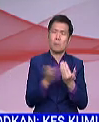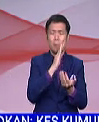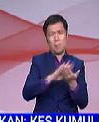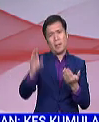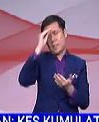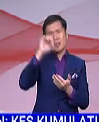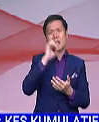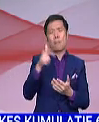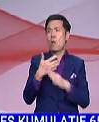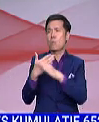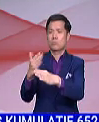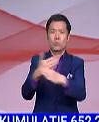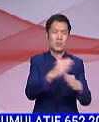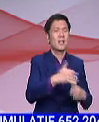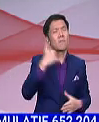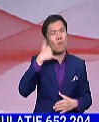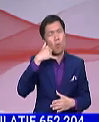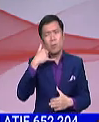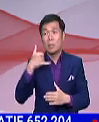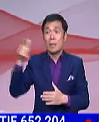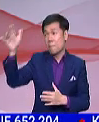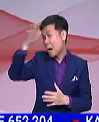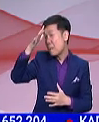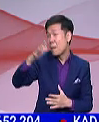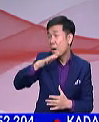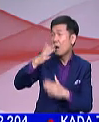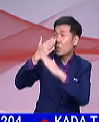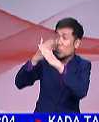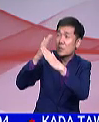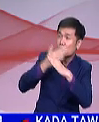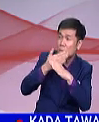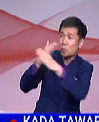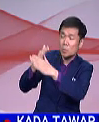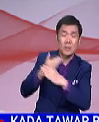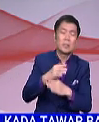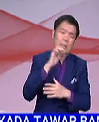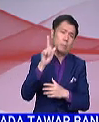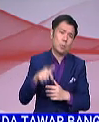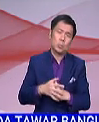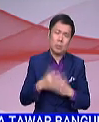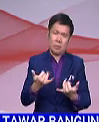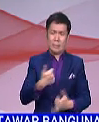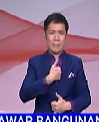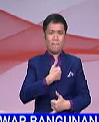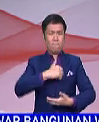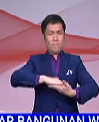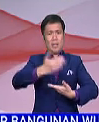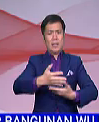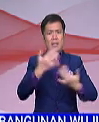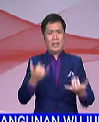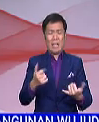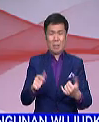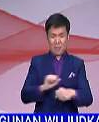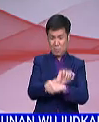perlu kongsi telefon dengan ibu bapa dan ia sangat sesuai lah dengan musim